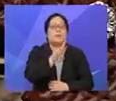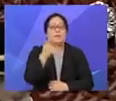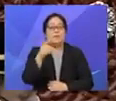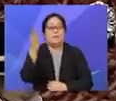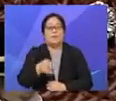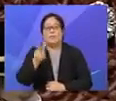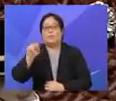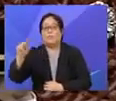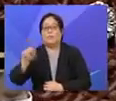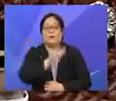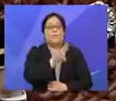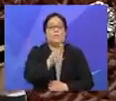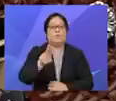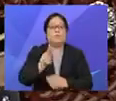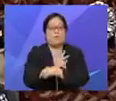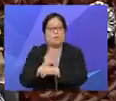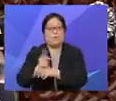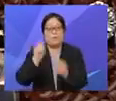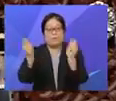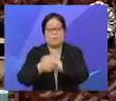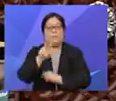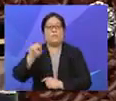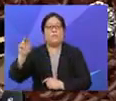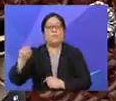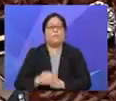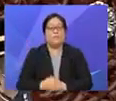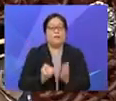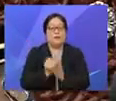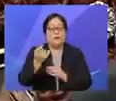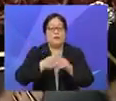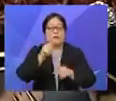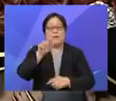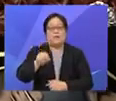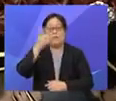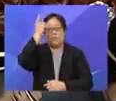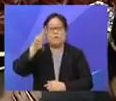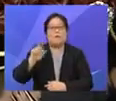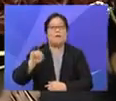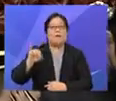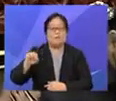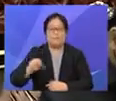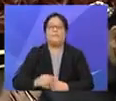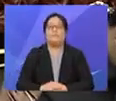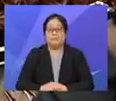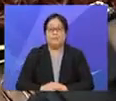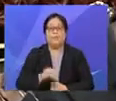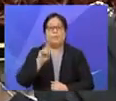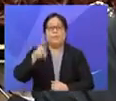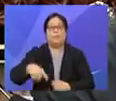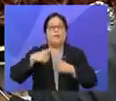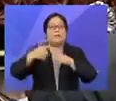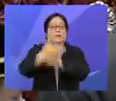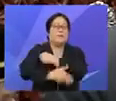dahulu dikenal lagi sebabnya tambahan pejalan ini dia melihat apa dipanggilkan transformasi